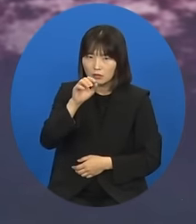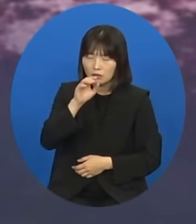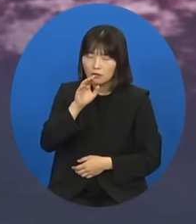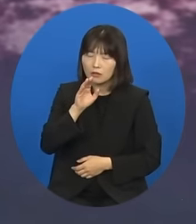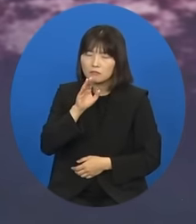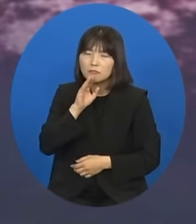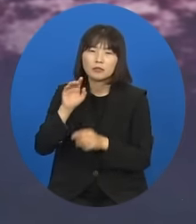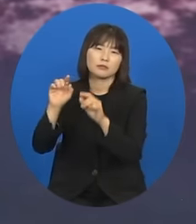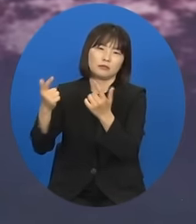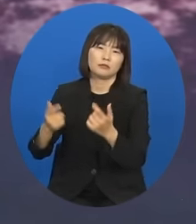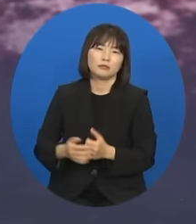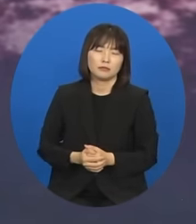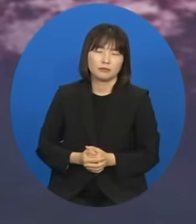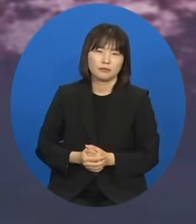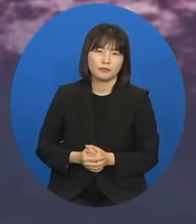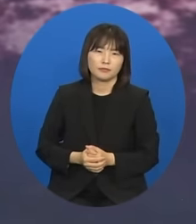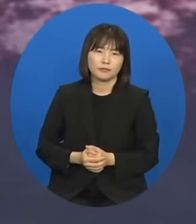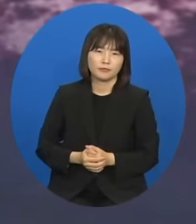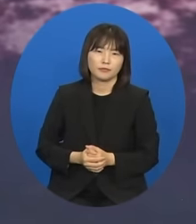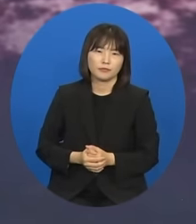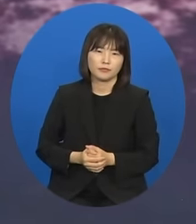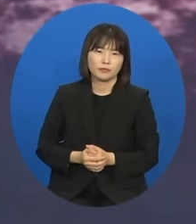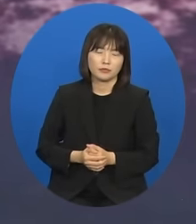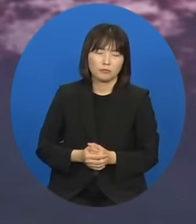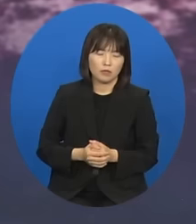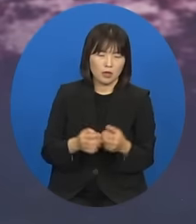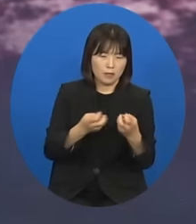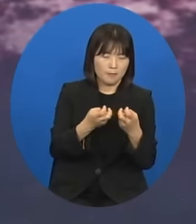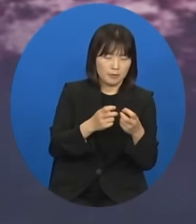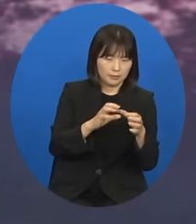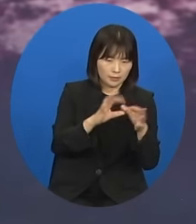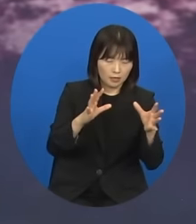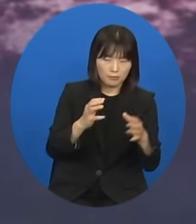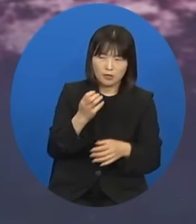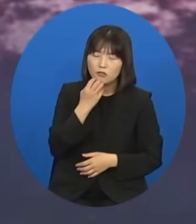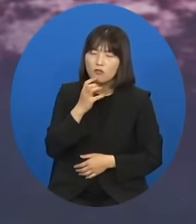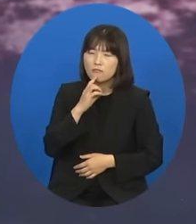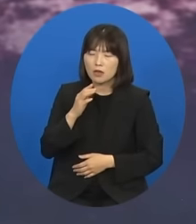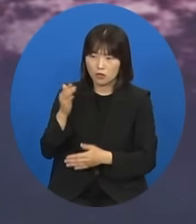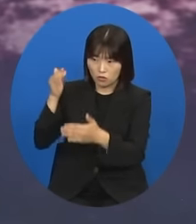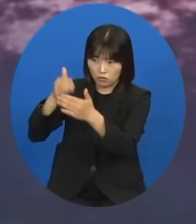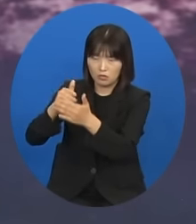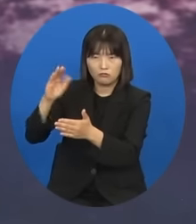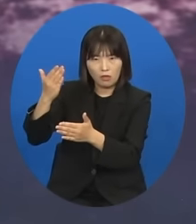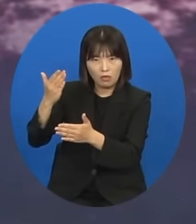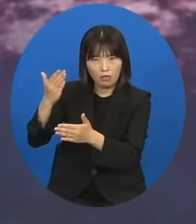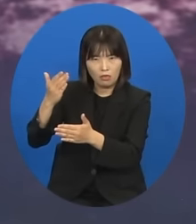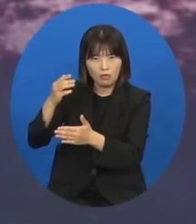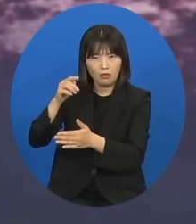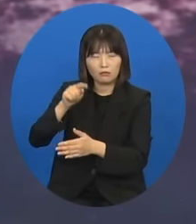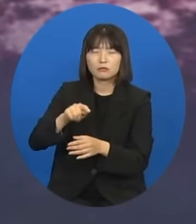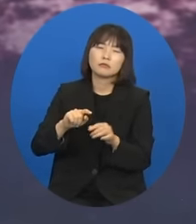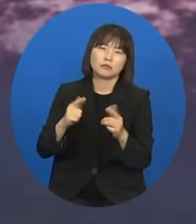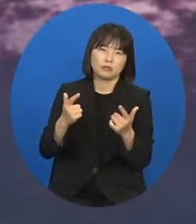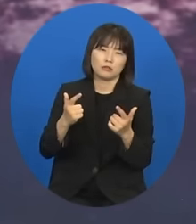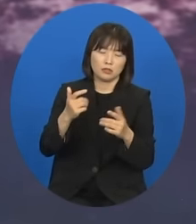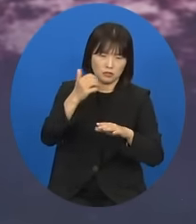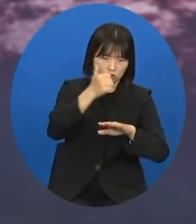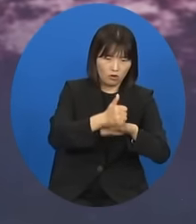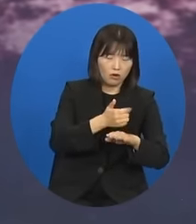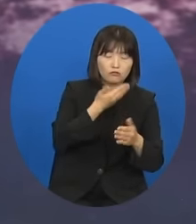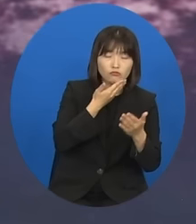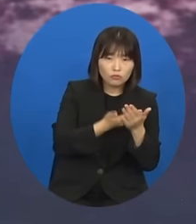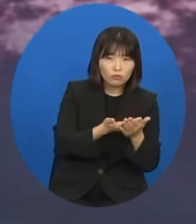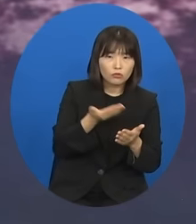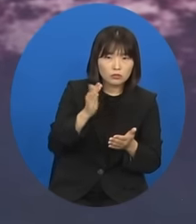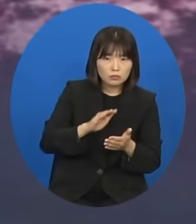우리가 이런 말도 하죠 모르가도 서울만 가면 든다 과연 그럴까요 결과 중요하지만 그보다 더 중요한